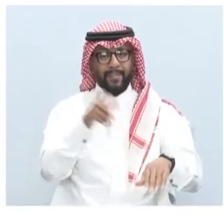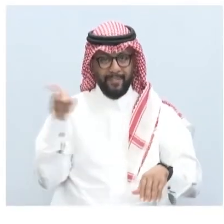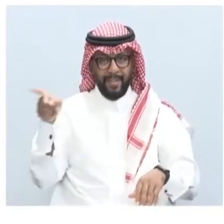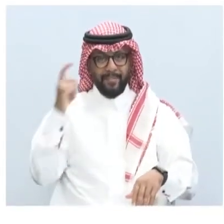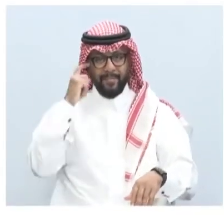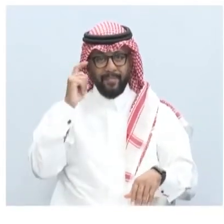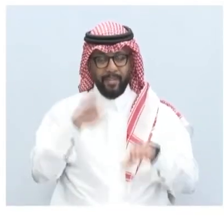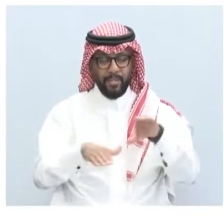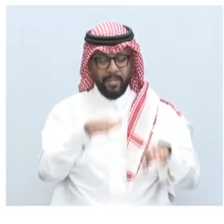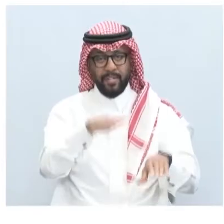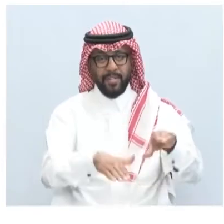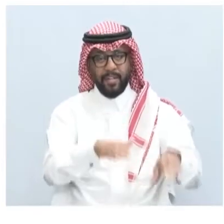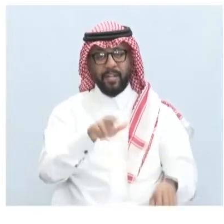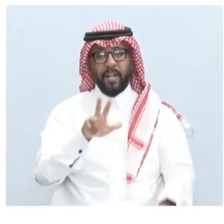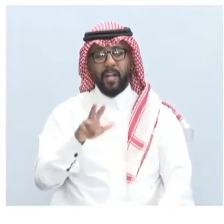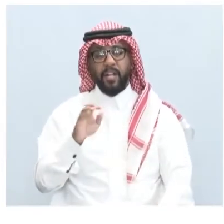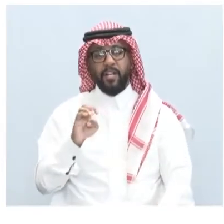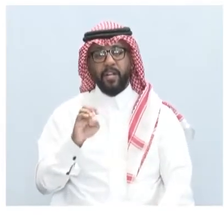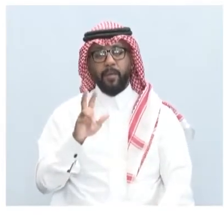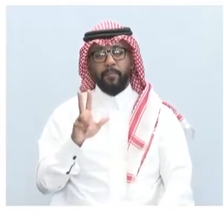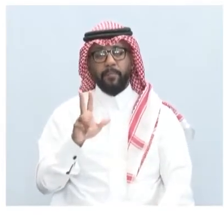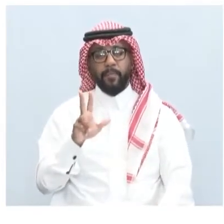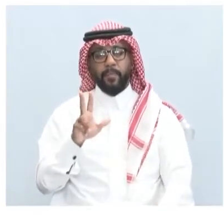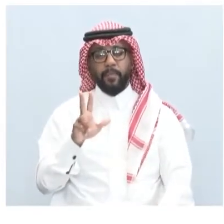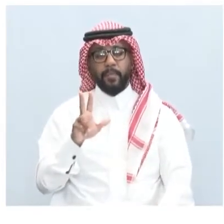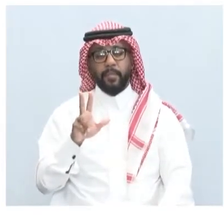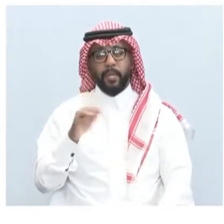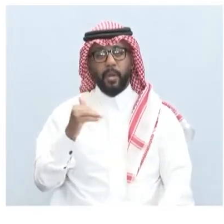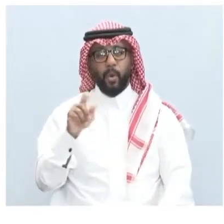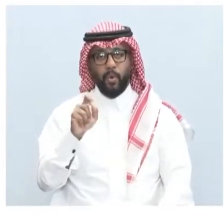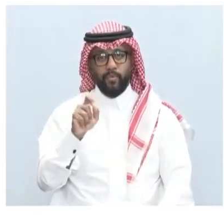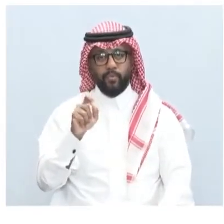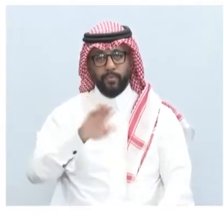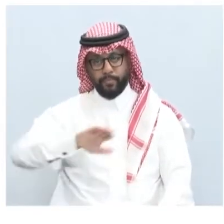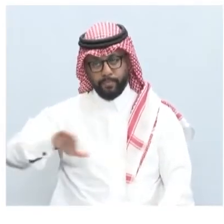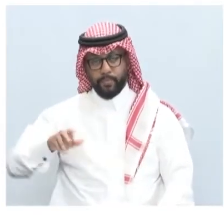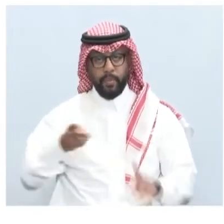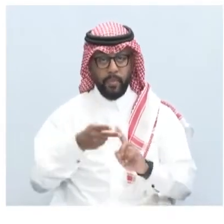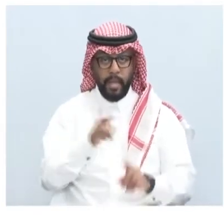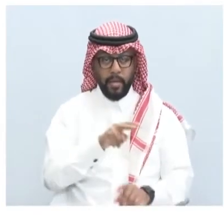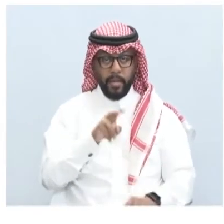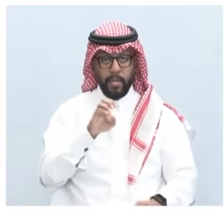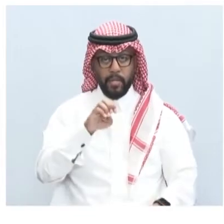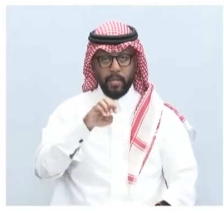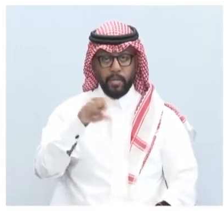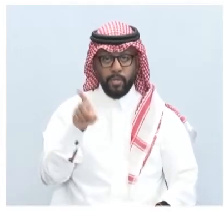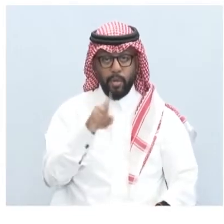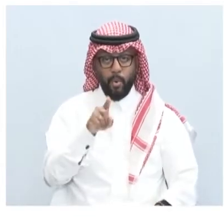الله والجورب هو ما يلبس على الرجل من الصوف والقطن ونحوهما